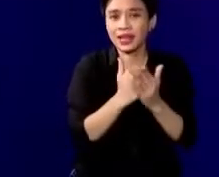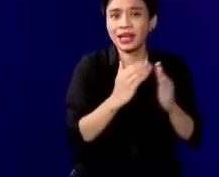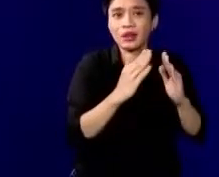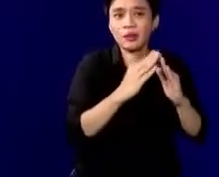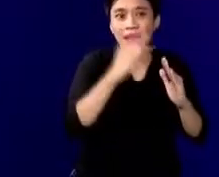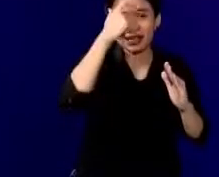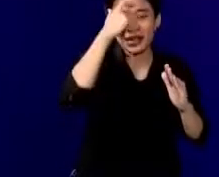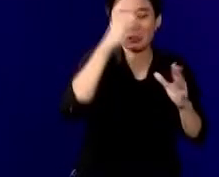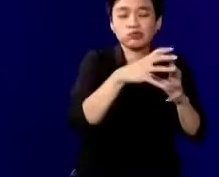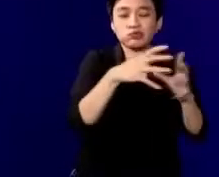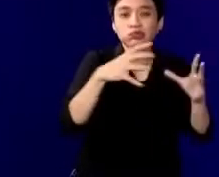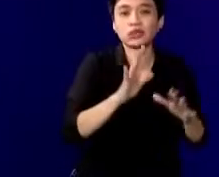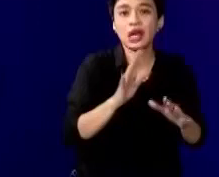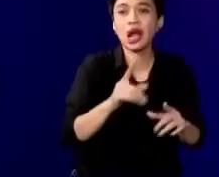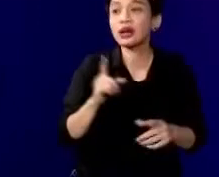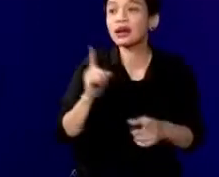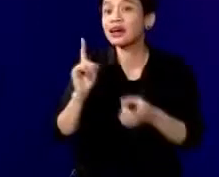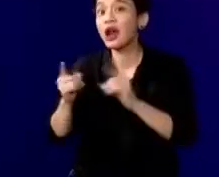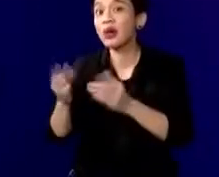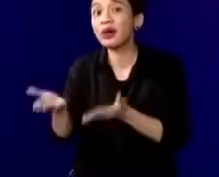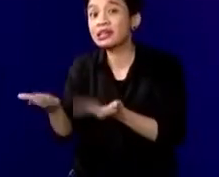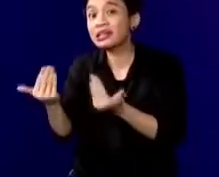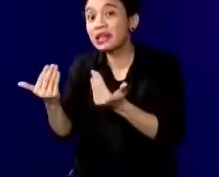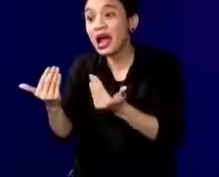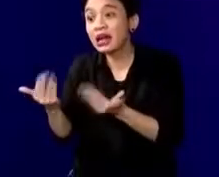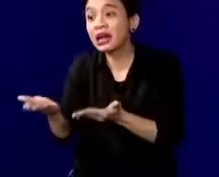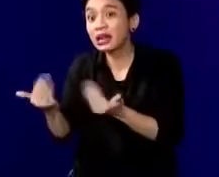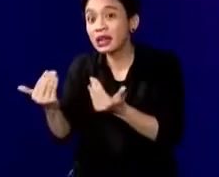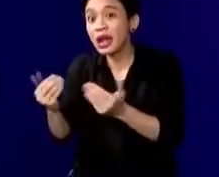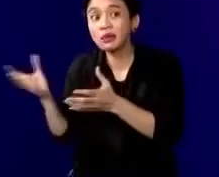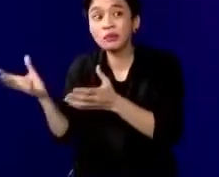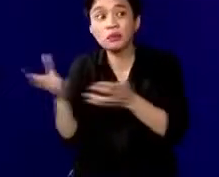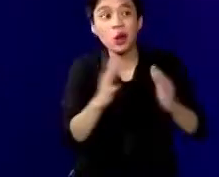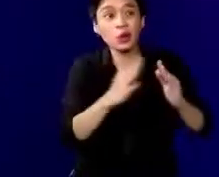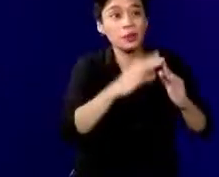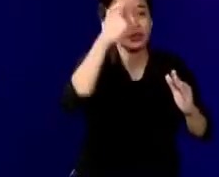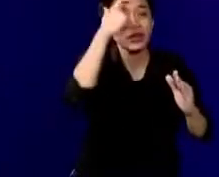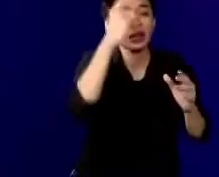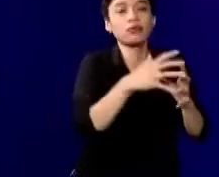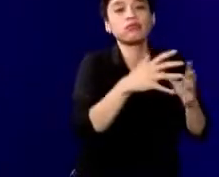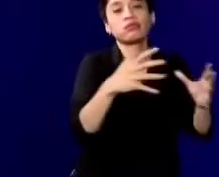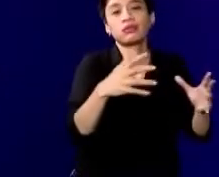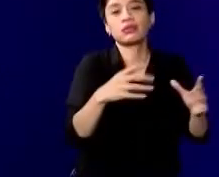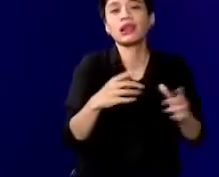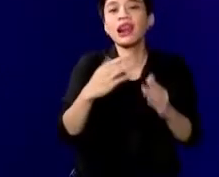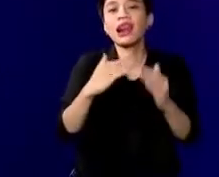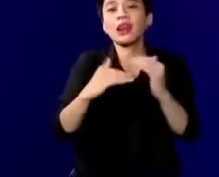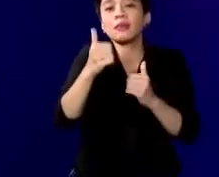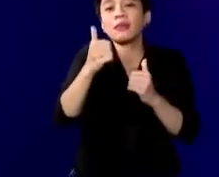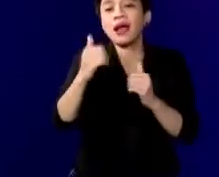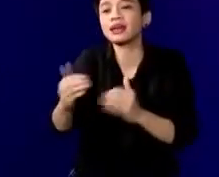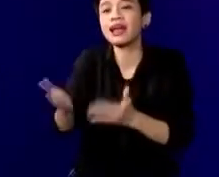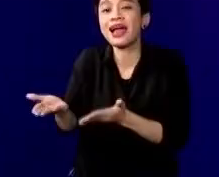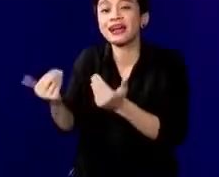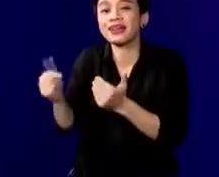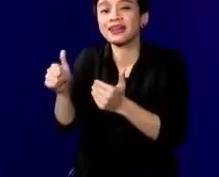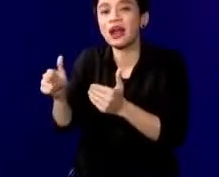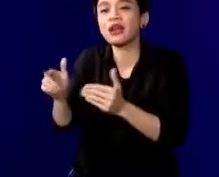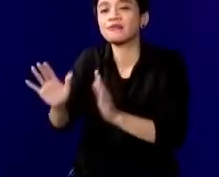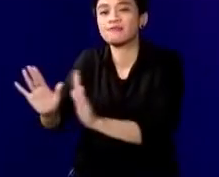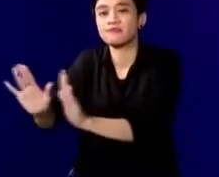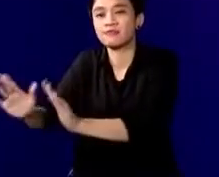isolasinya digunakan untuk kasus yang ringan yang sebetulnya bisa ditampung di tempat ee penampungan